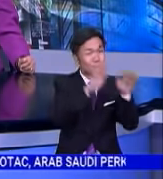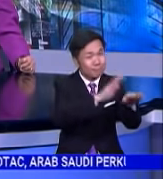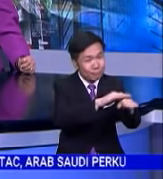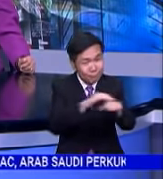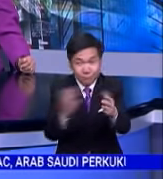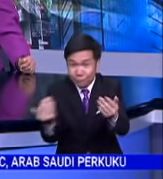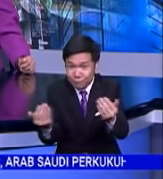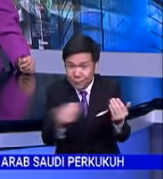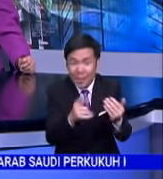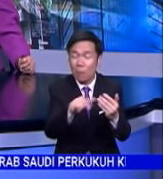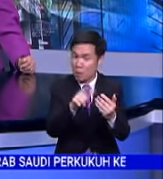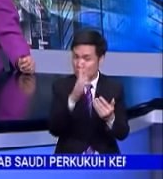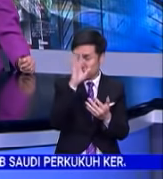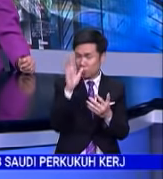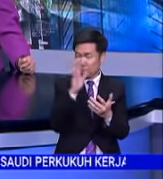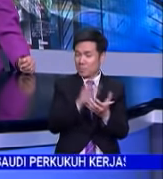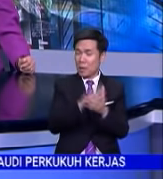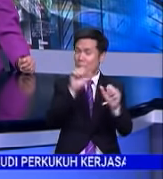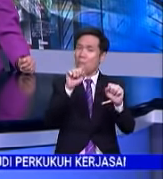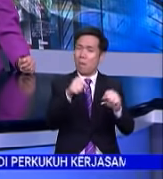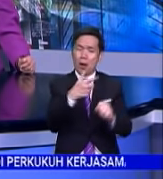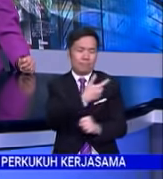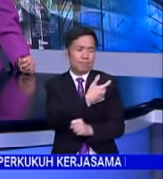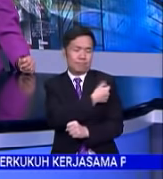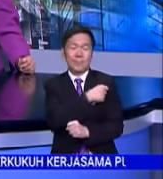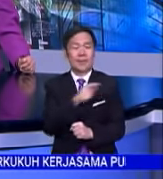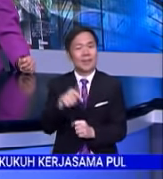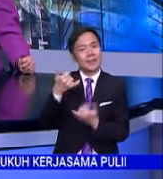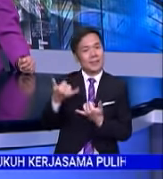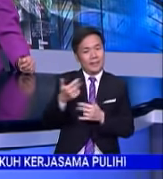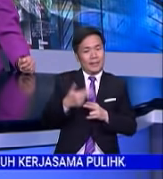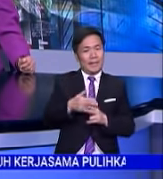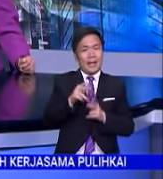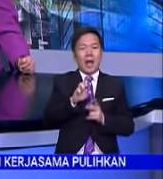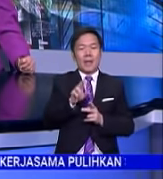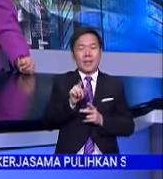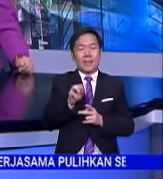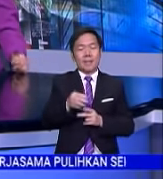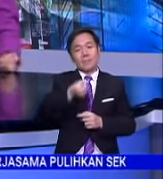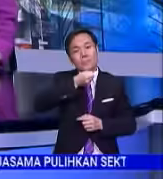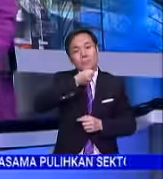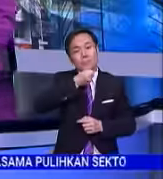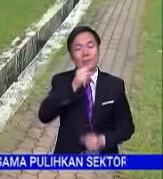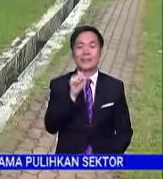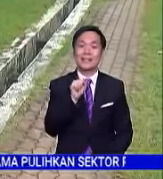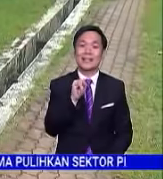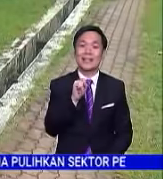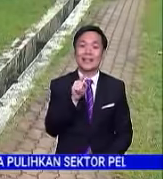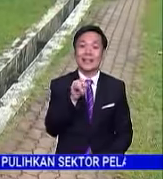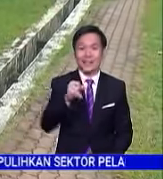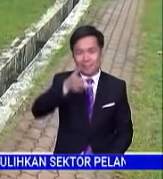terhadap pengambilan vaksin. Laporannya bersama Siti Nurul Husna Bukhari.